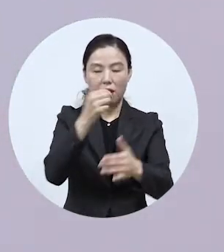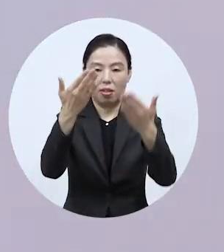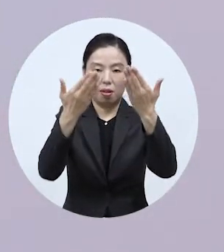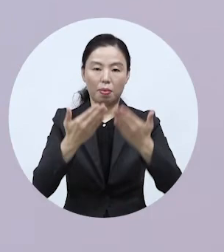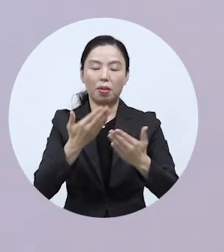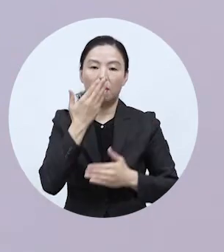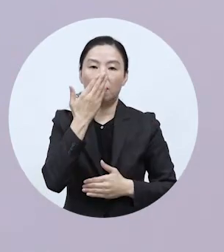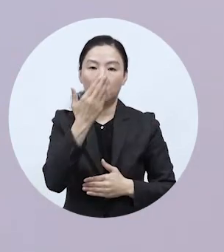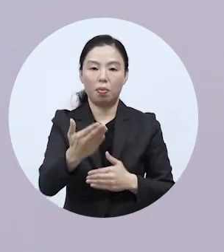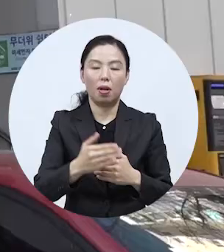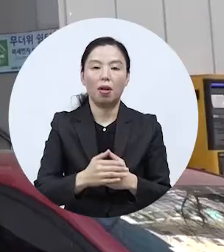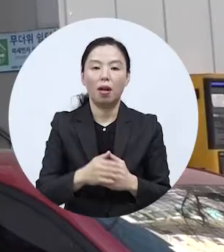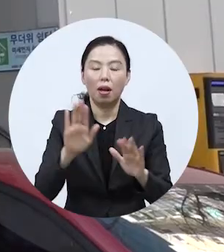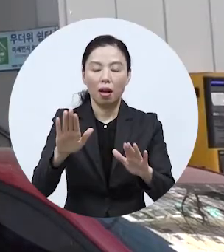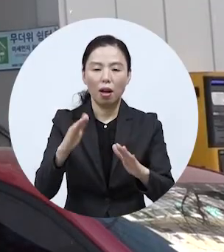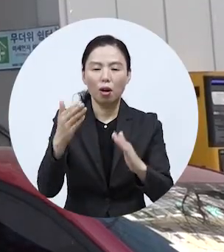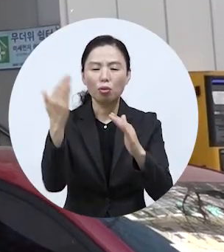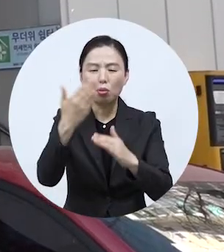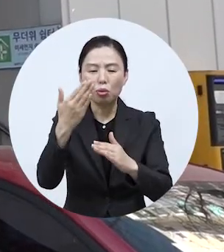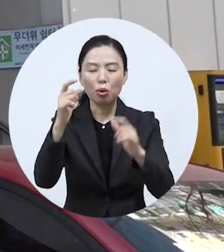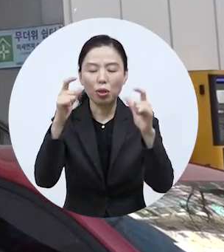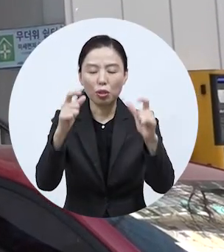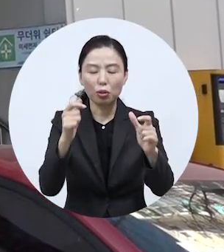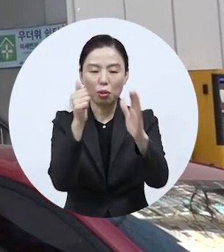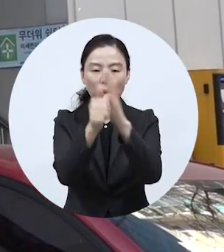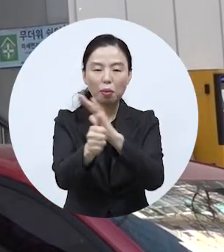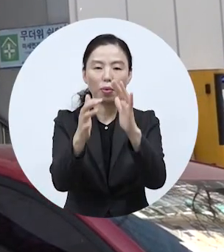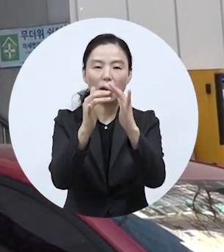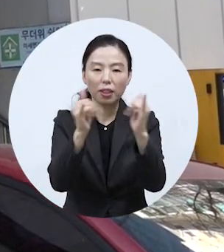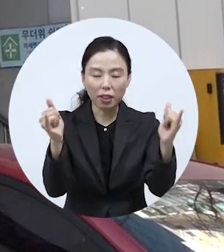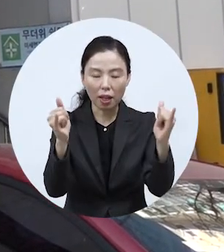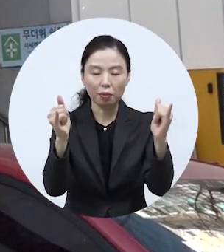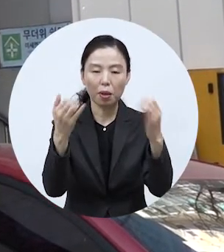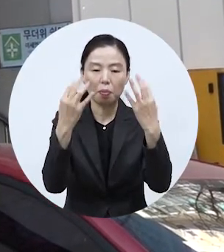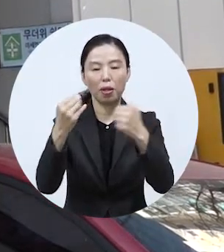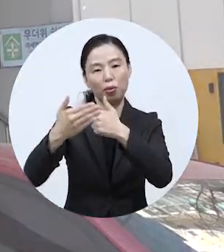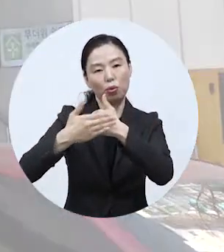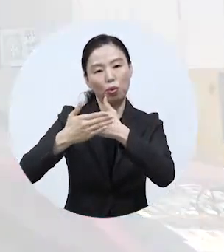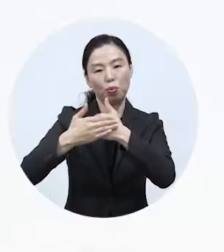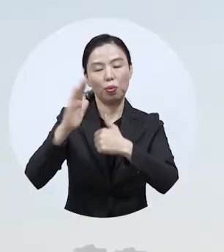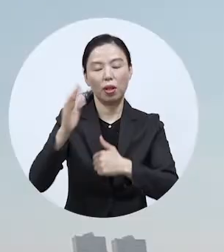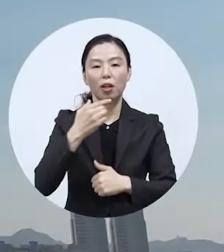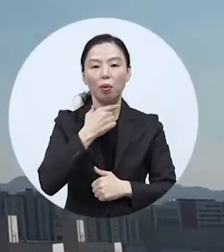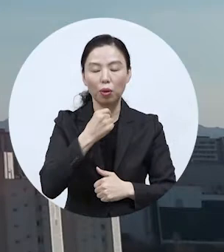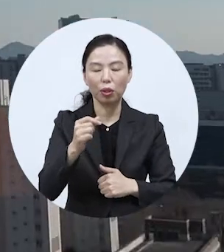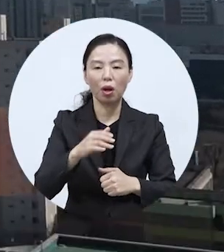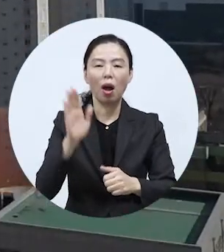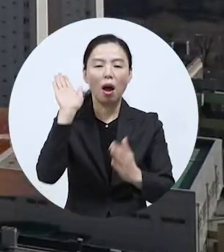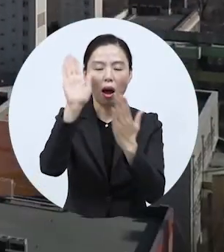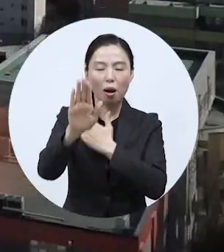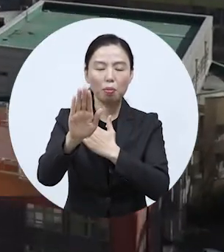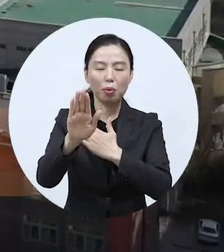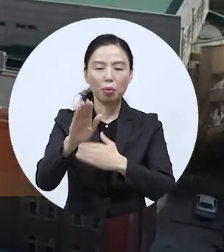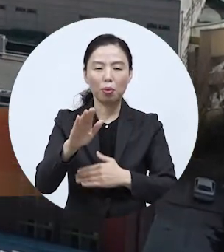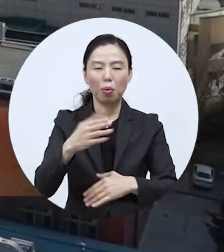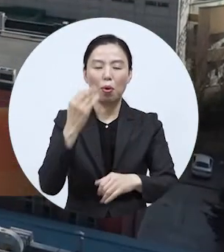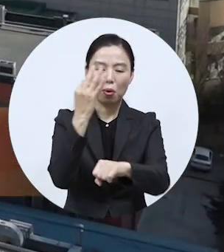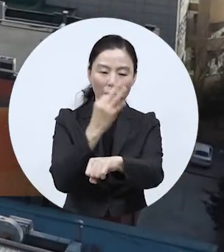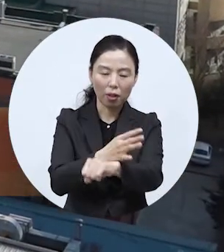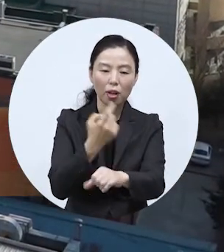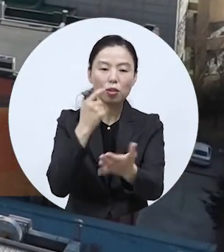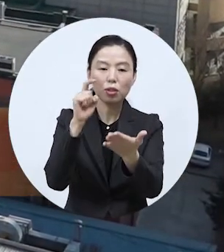받을수 있습니다 브로 1동을 찾는 주민들에게 많은 도움이 되길 바라며 구로구는 앞으로도 보다